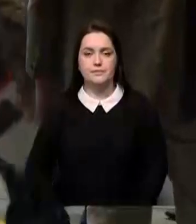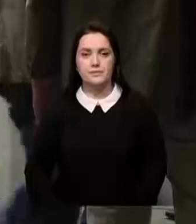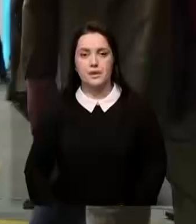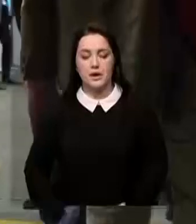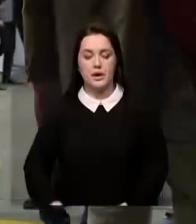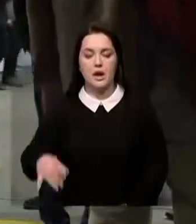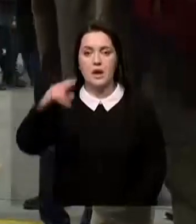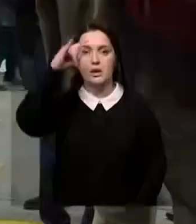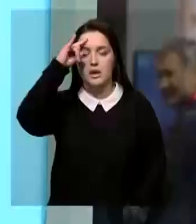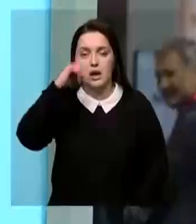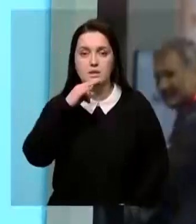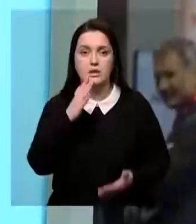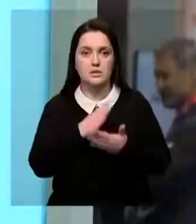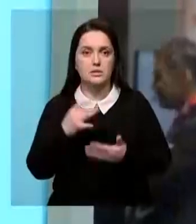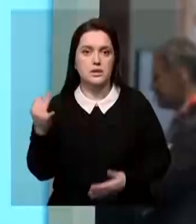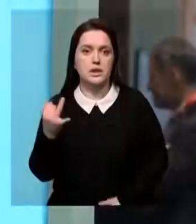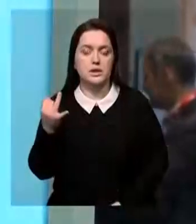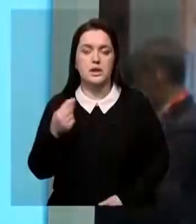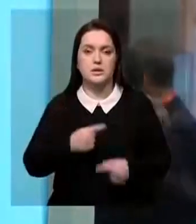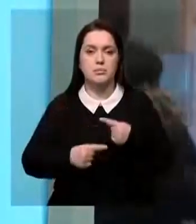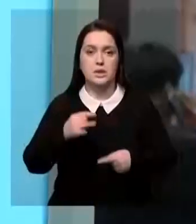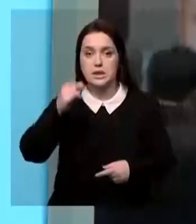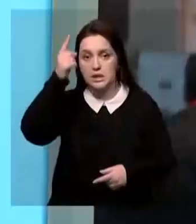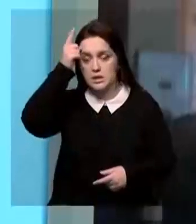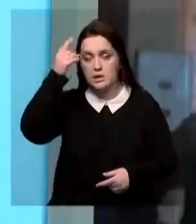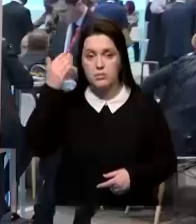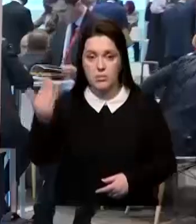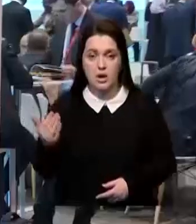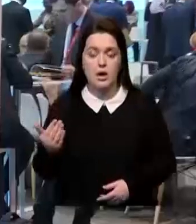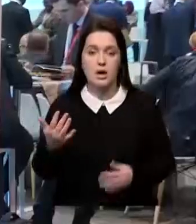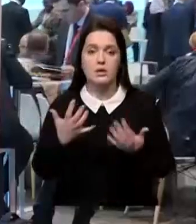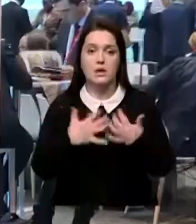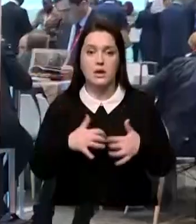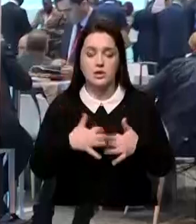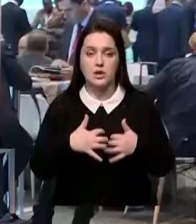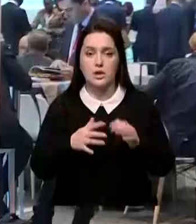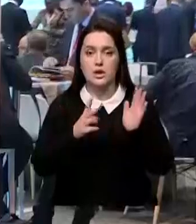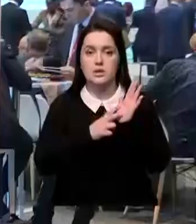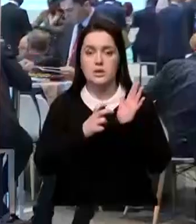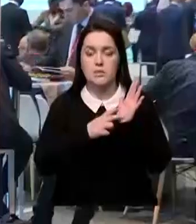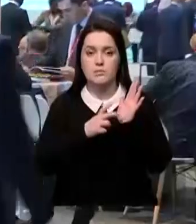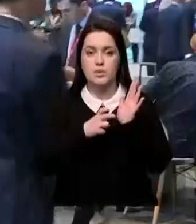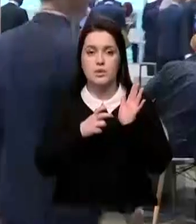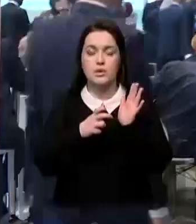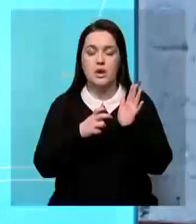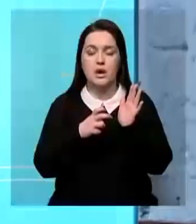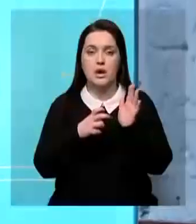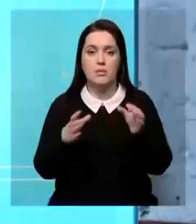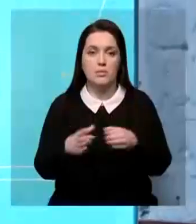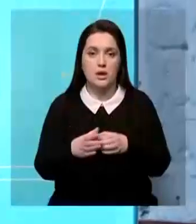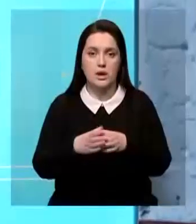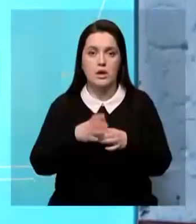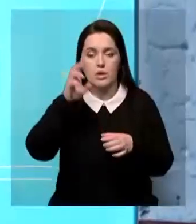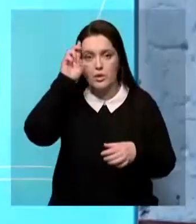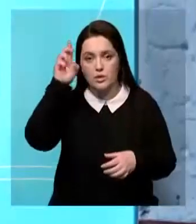Казахстанский рынок представляет большой интерес для предпринимателей из Германии. В республике насчитывается более 700 совместных предприятий.